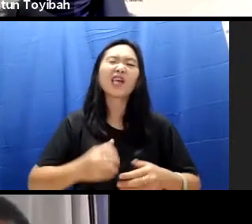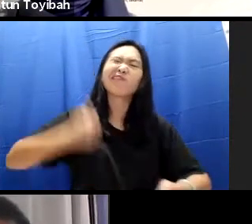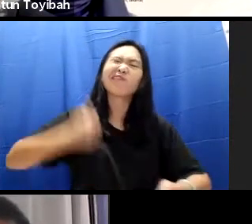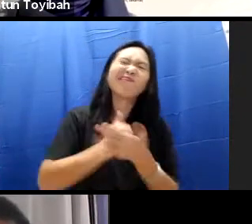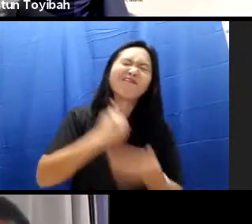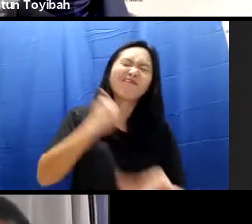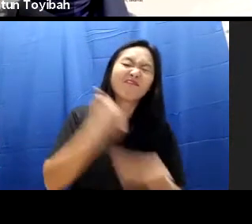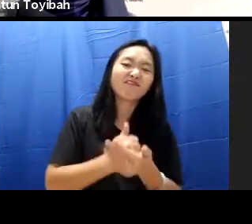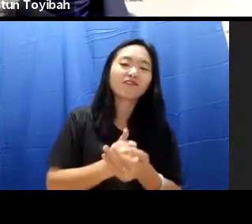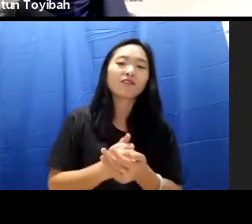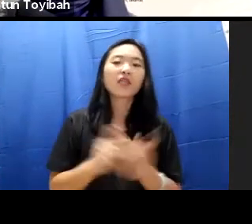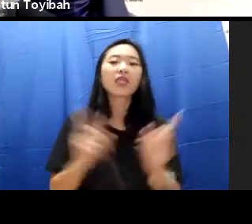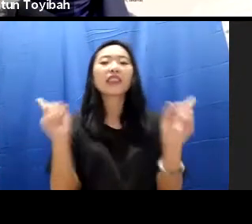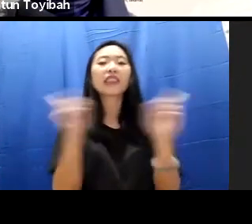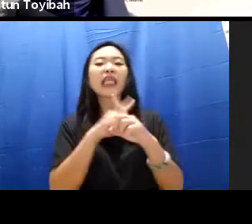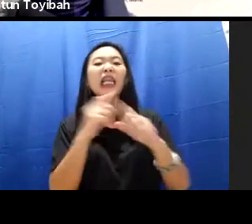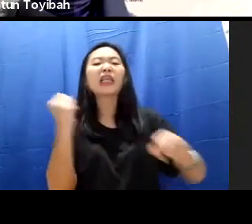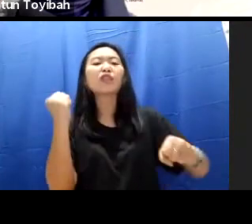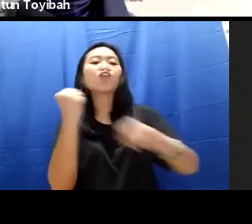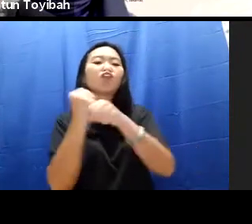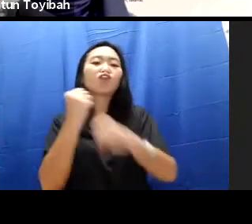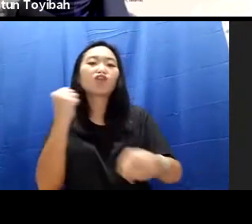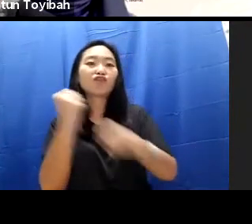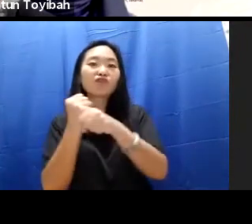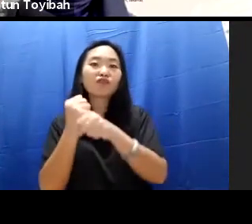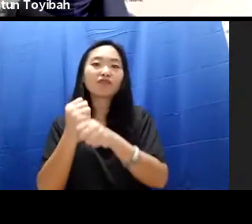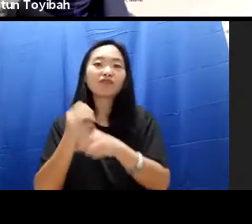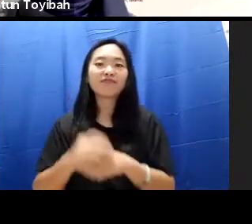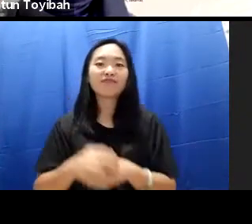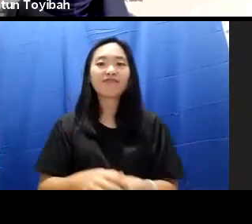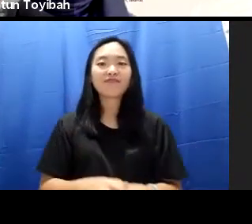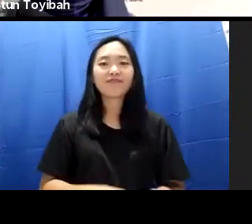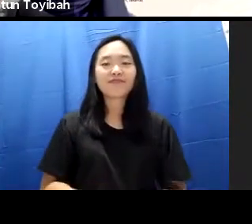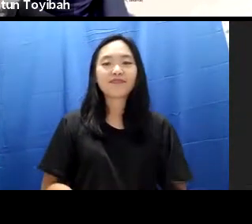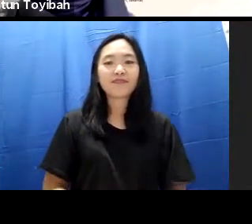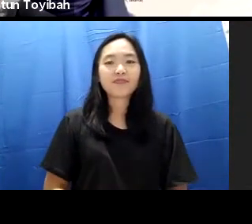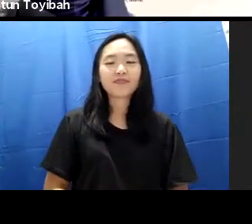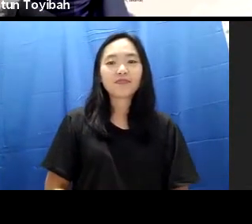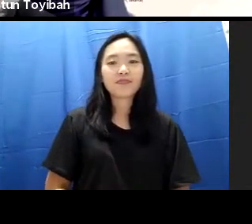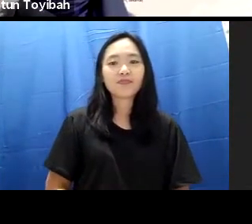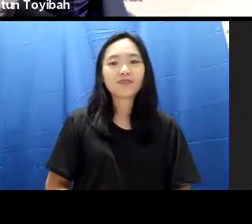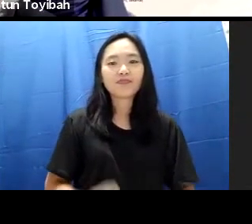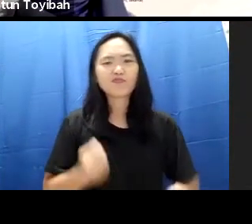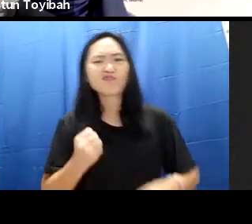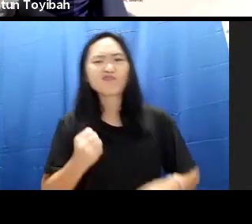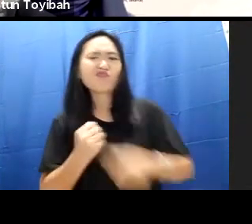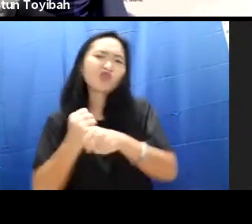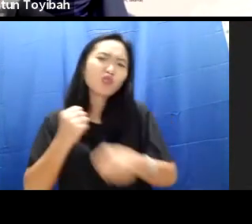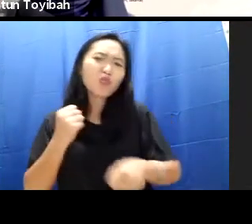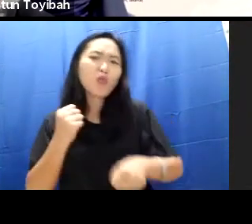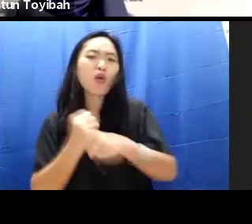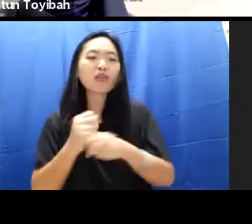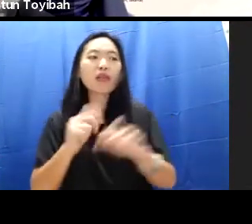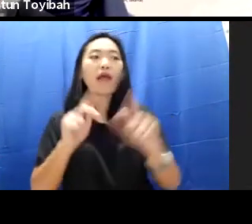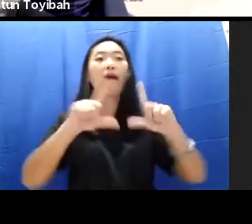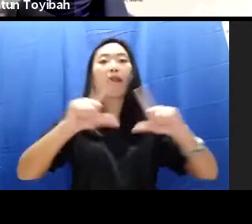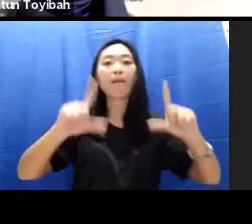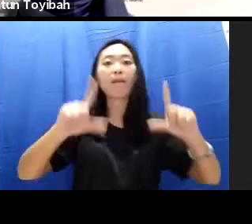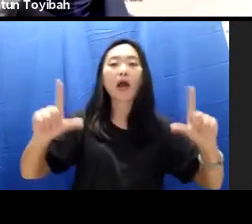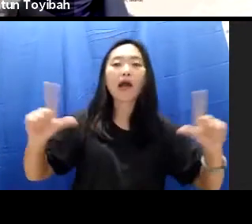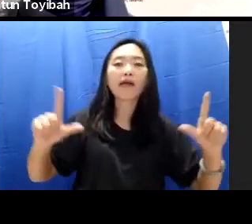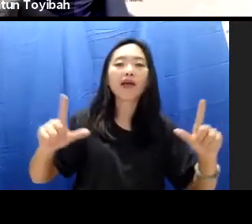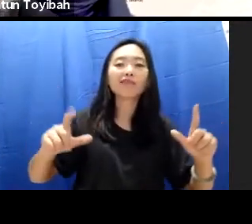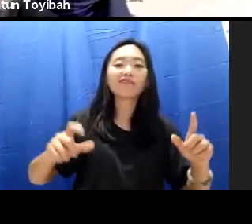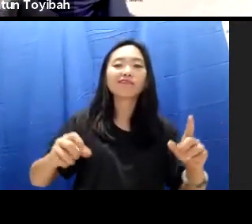sangat saling support gitu ya. Jadi berapa kali misalnya lembaga kami gitu ya mengalami ya biasalah gempuran gitu